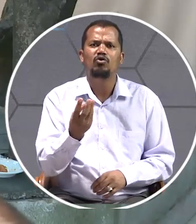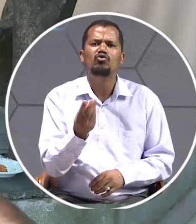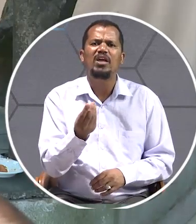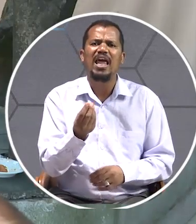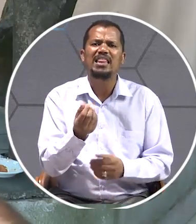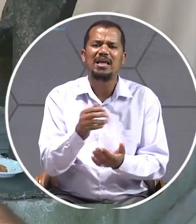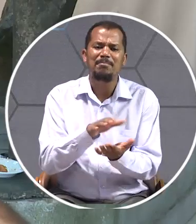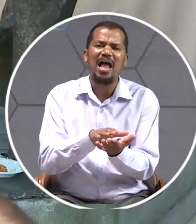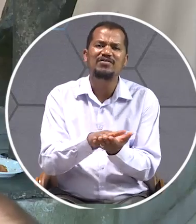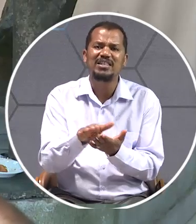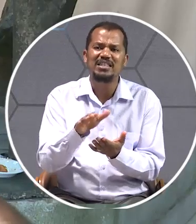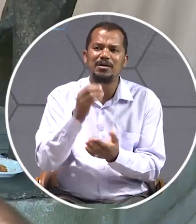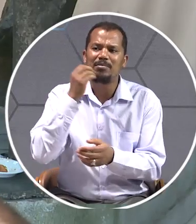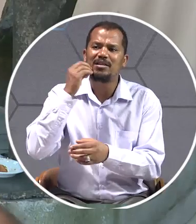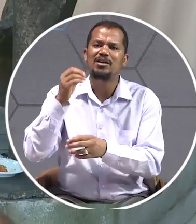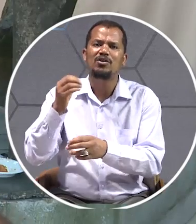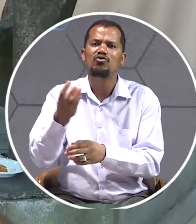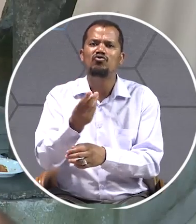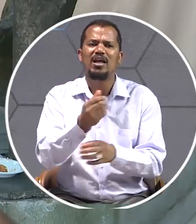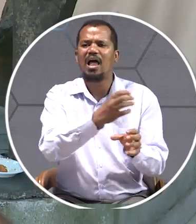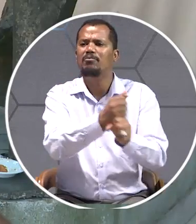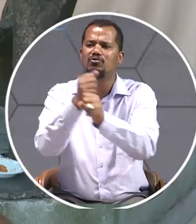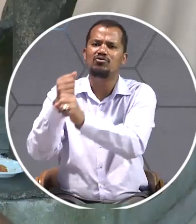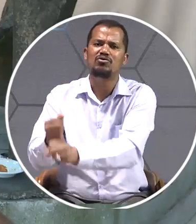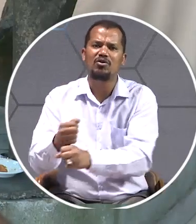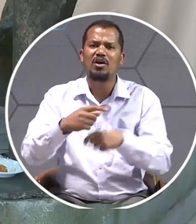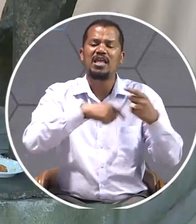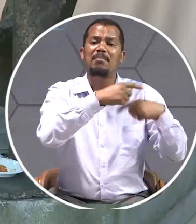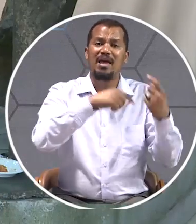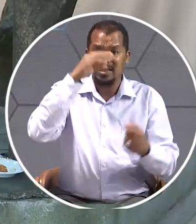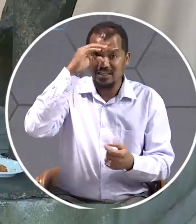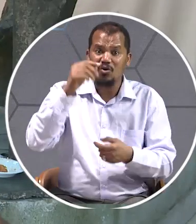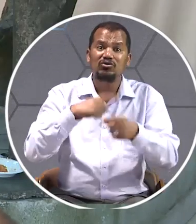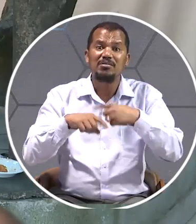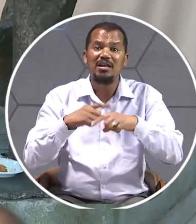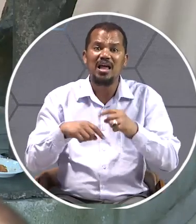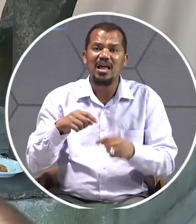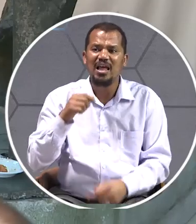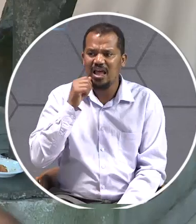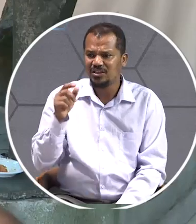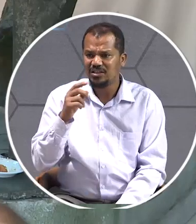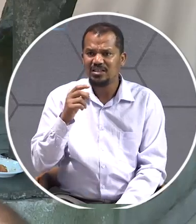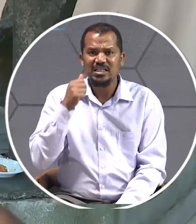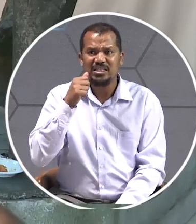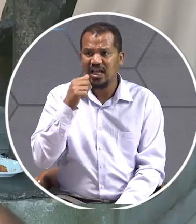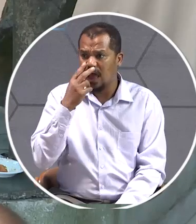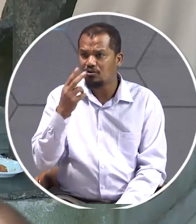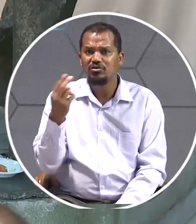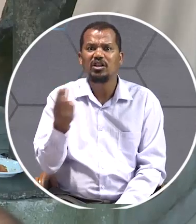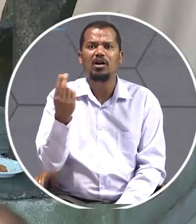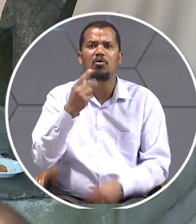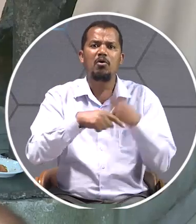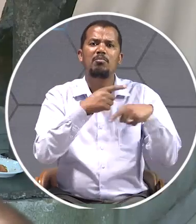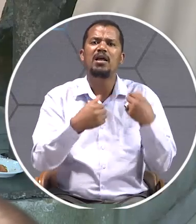ዱቄት የሚያስፈጭ አንቺ ቤተሰብሽ አስቀምጦ ሄዶ ዱቄት አምጥቶ አስቀምጦ የሚሄድ ሰው ሲመጣ ያችን ሴት ተጠቅሞባት